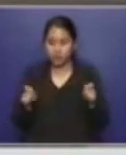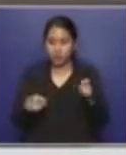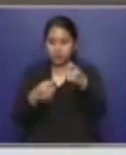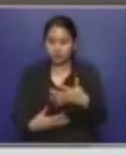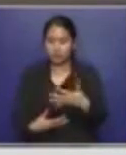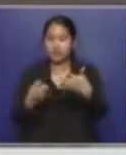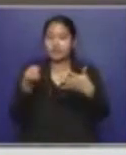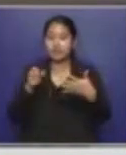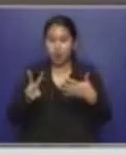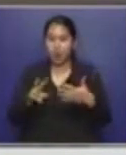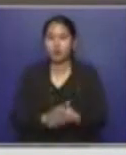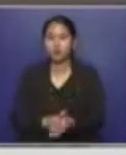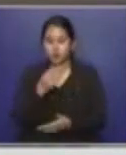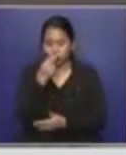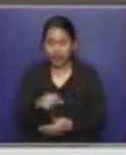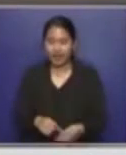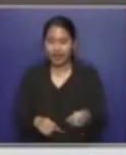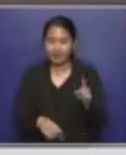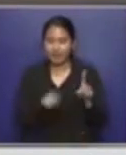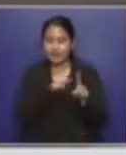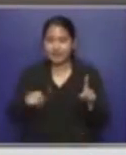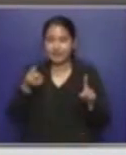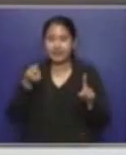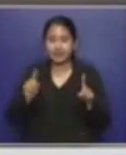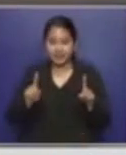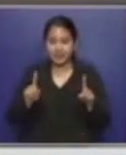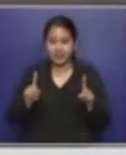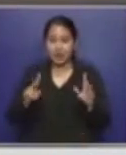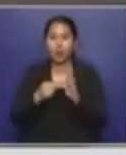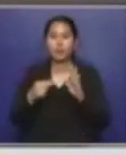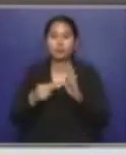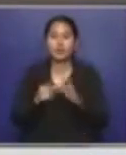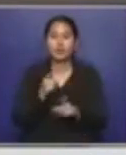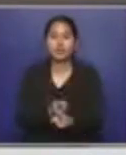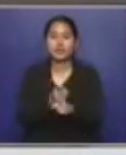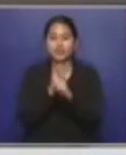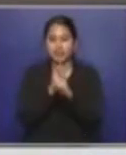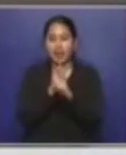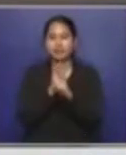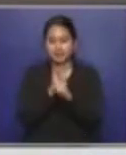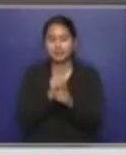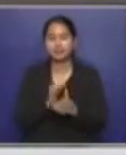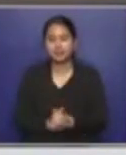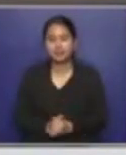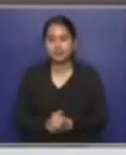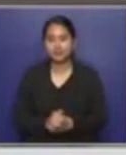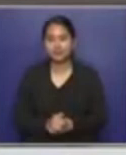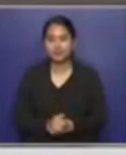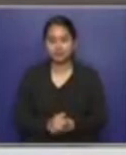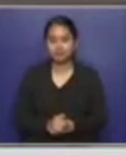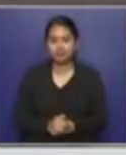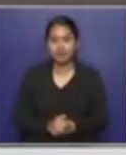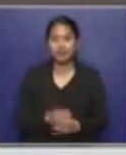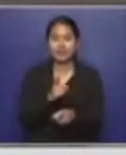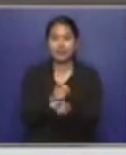ครับเท่าที่ดูอนุ1ถึงอนุ11นะครับก็เป็นไปตามบทบัญญัติระเบีย